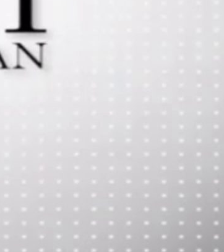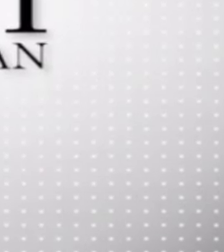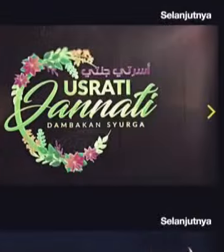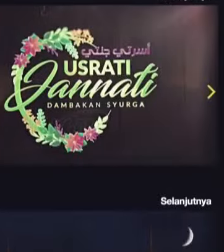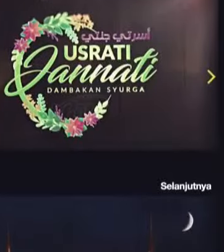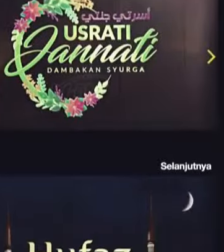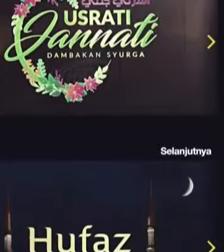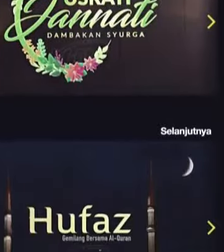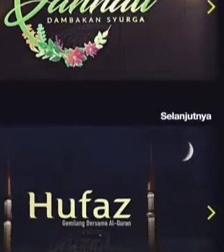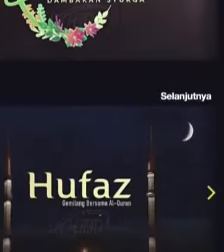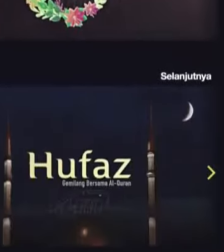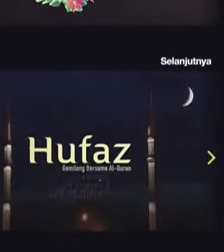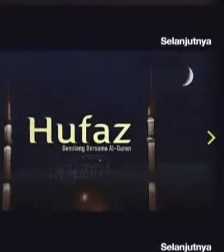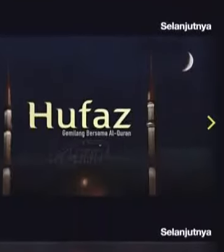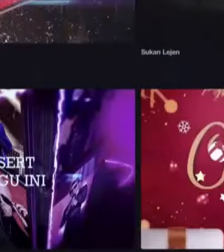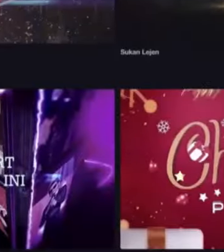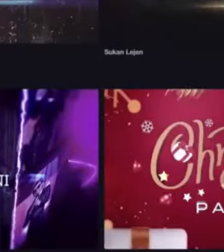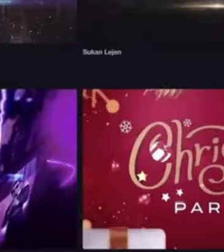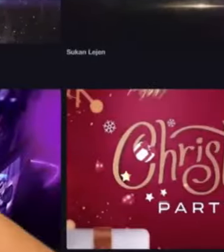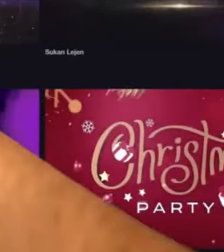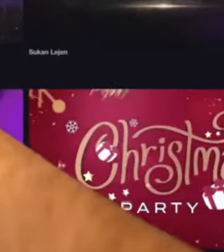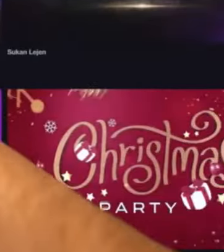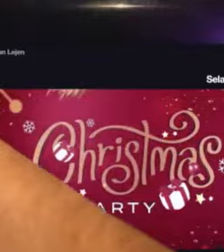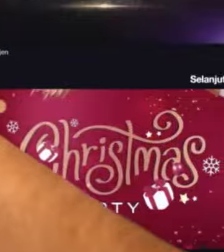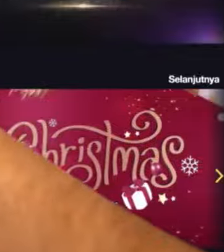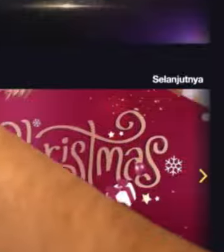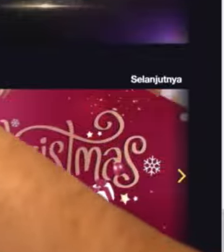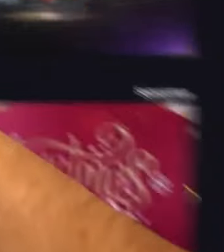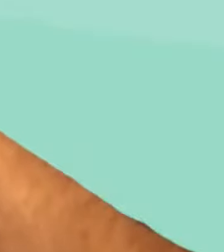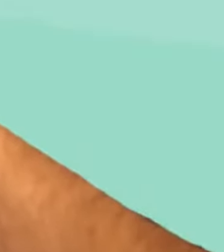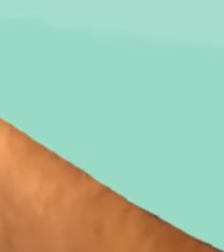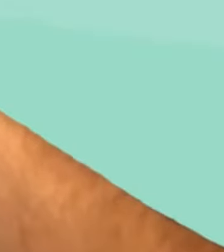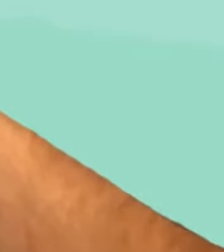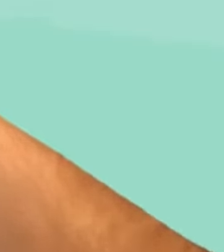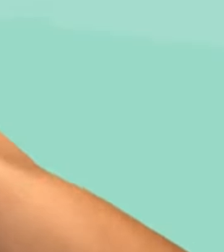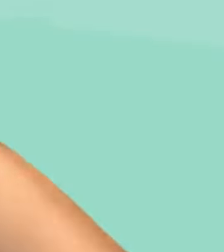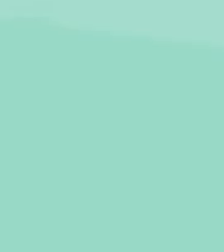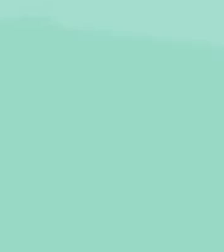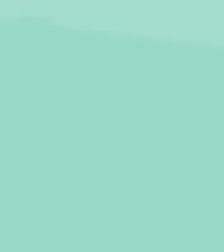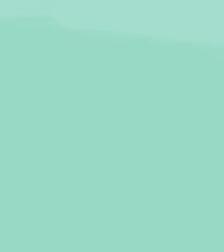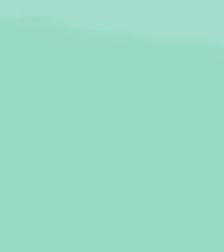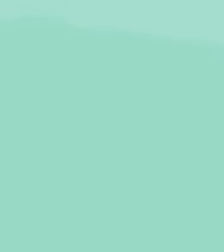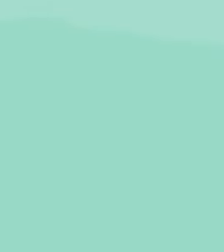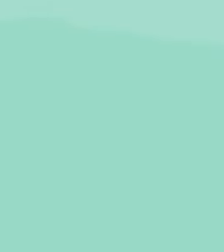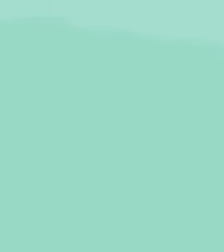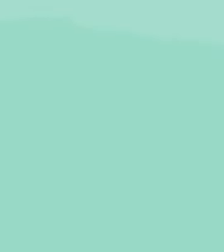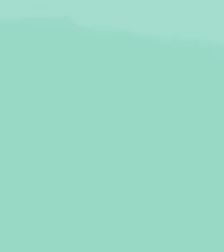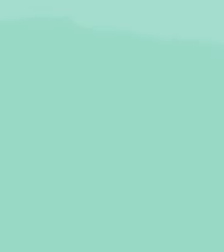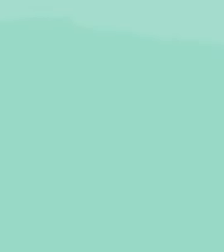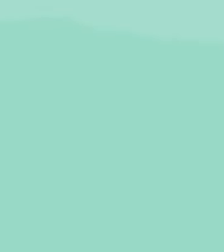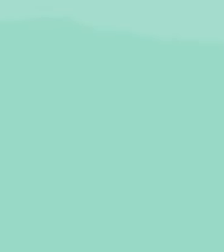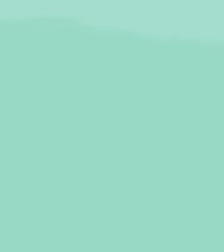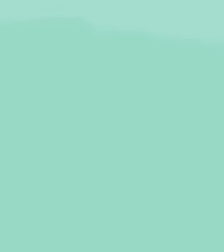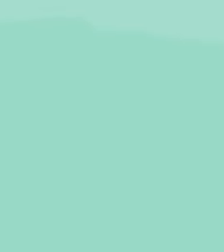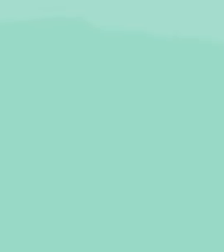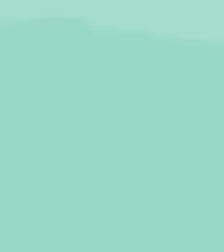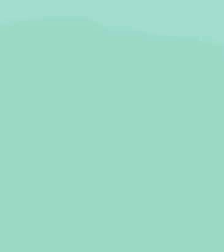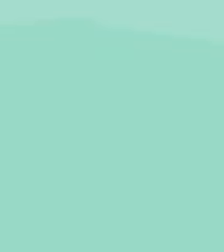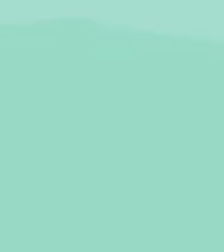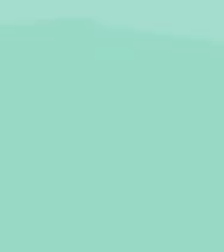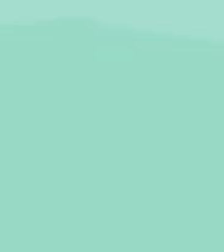www.daic.gov.my. Terlepas dari siaran program-program menarik di RTM, jom saksikan semuanya di RTM Klik.